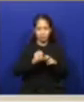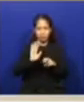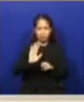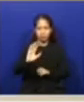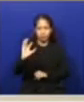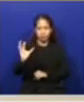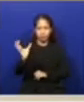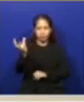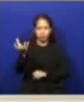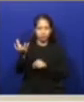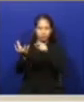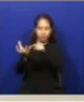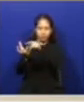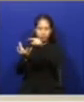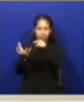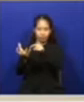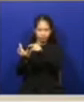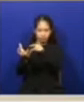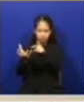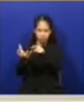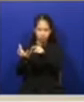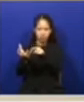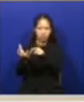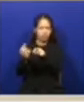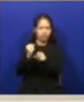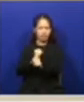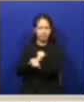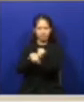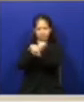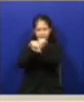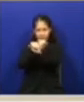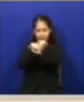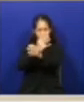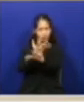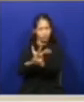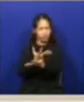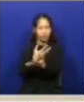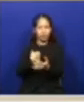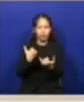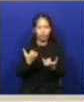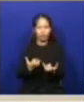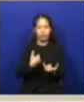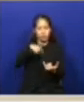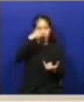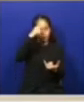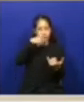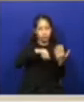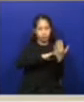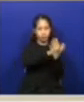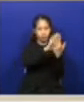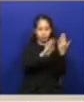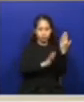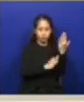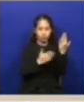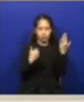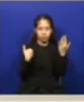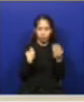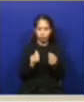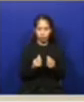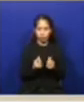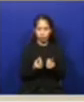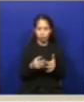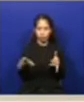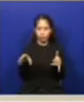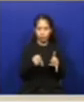ไม่สามารถที่จะหลีกเลี่ยงได้มาจนถึงทุกวันนี้นะคะประเทศไทยมีตัวเลขผู้ติดเชื้ออยู่ในระดับ